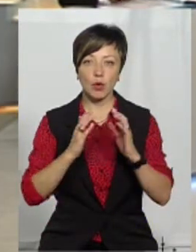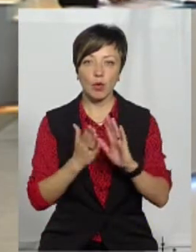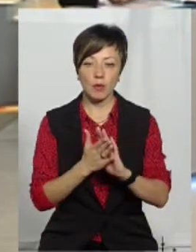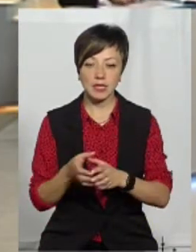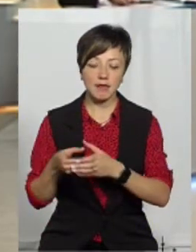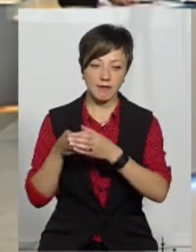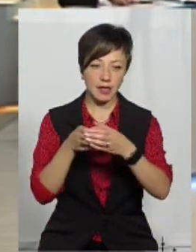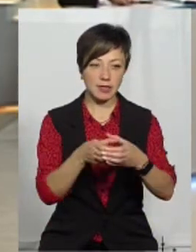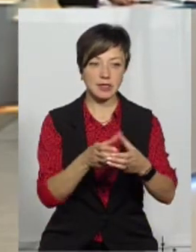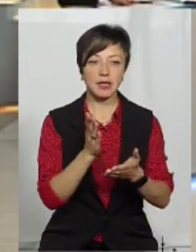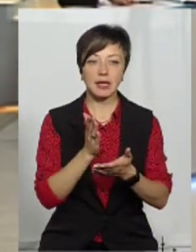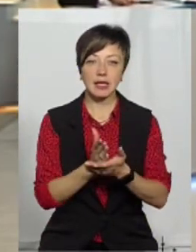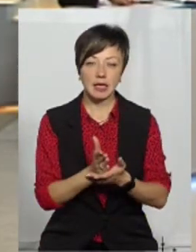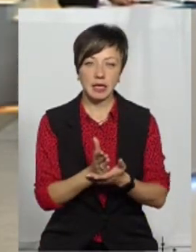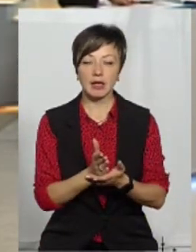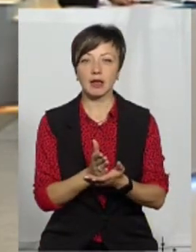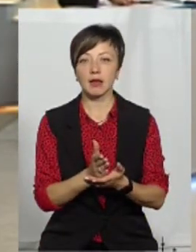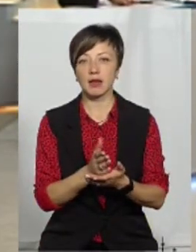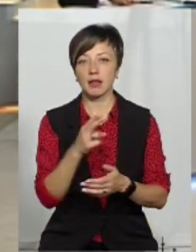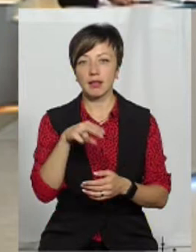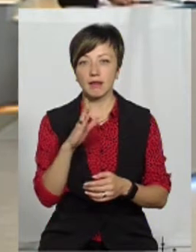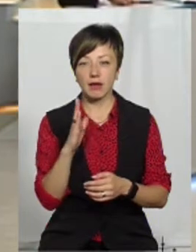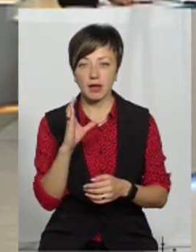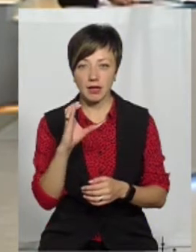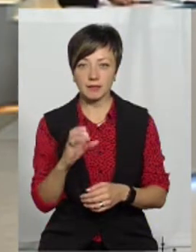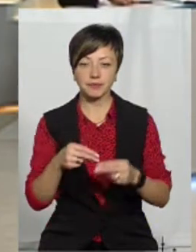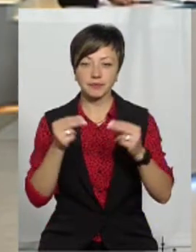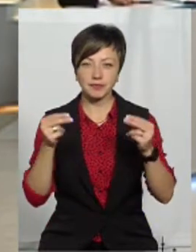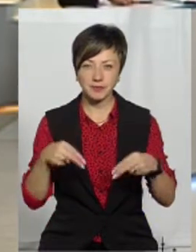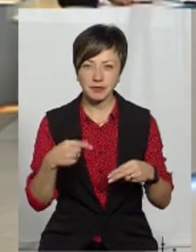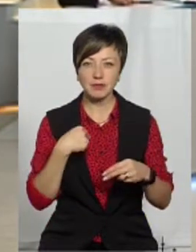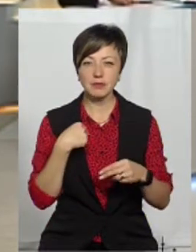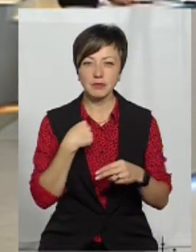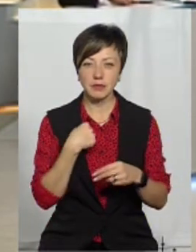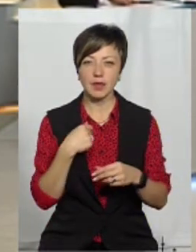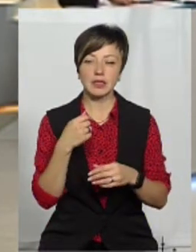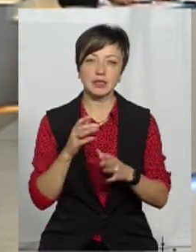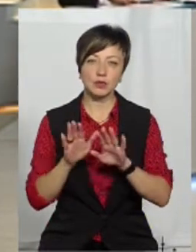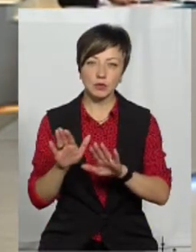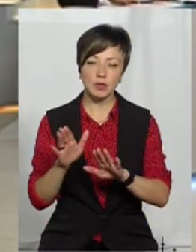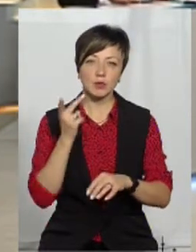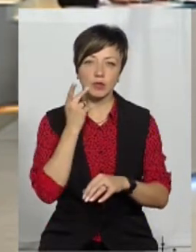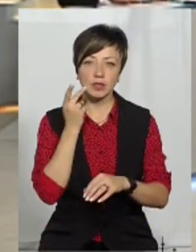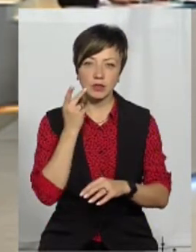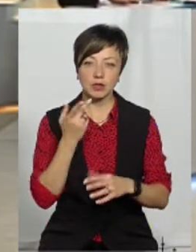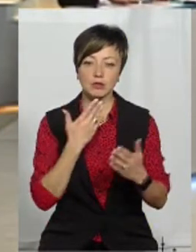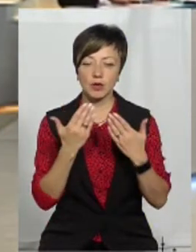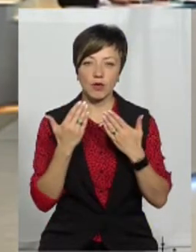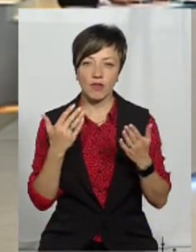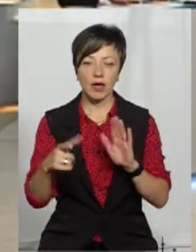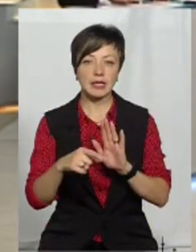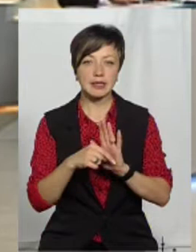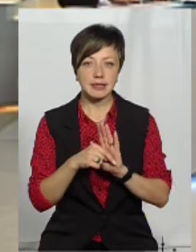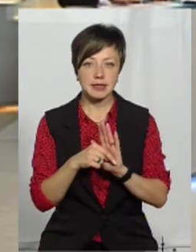цілі виїзди. Є цільові напрямки по ДВС, по ДРАЦам, особисто я і мої заступники постійно ведемо також спілкування з